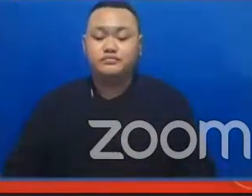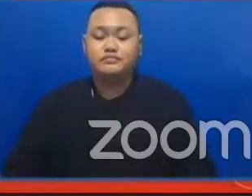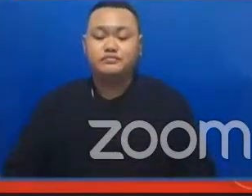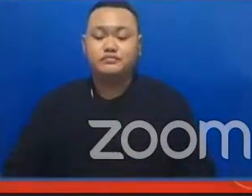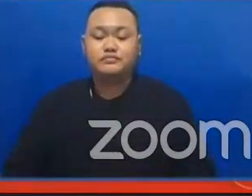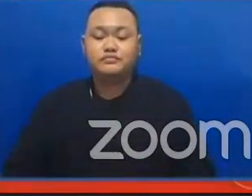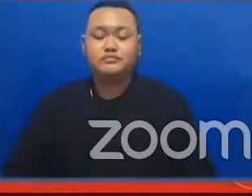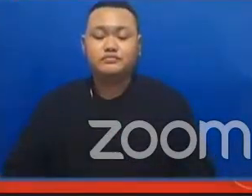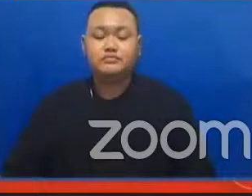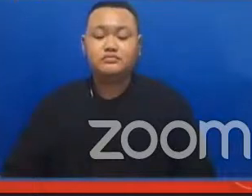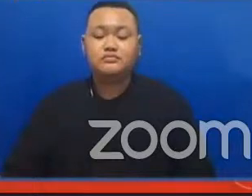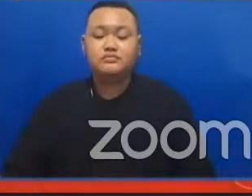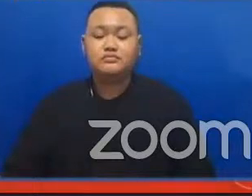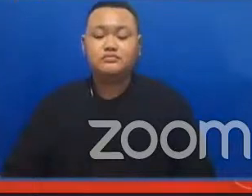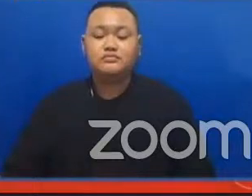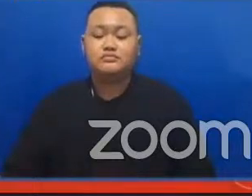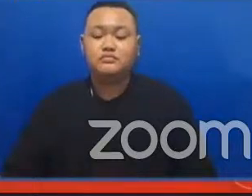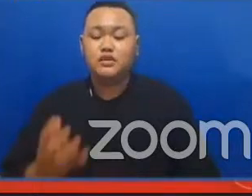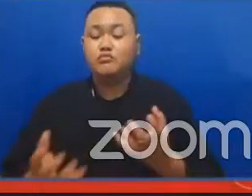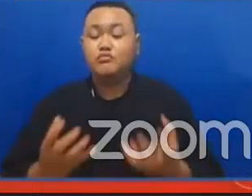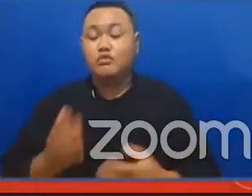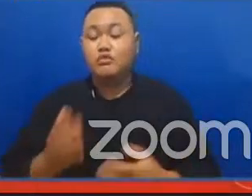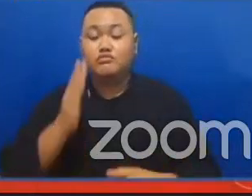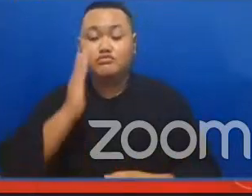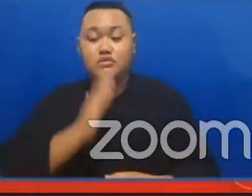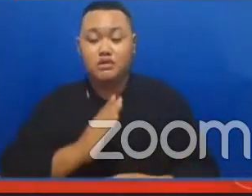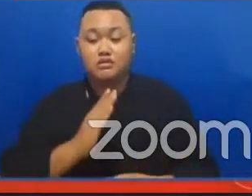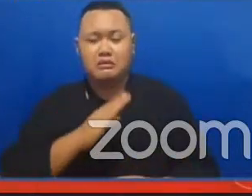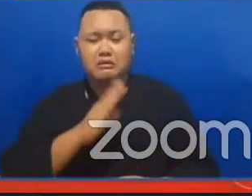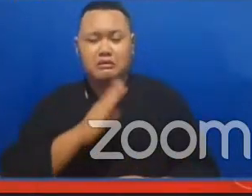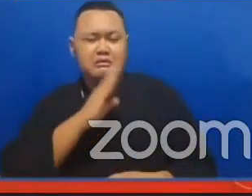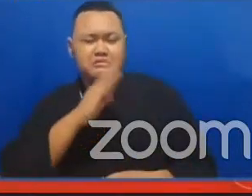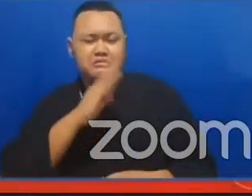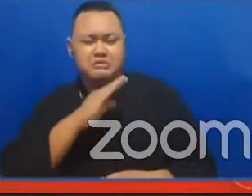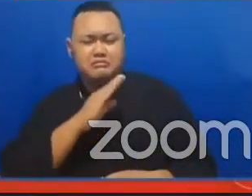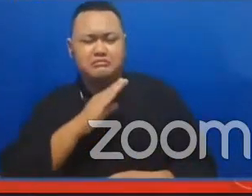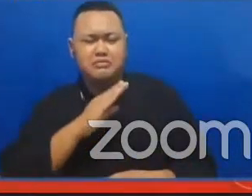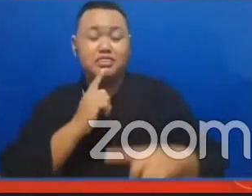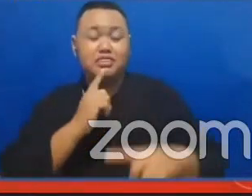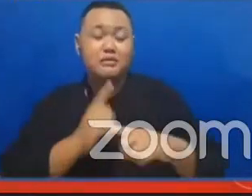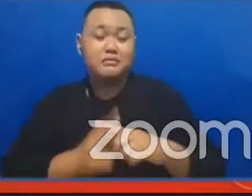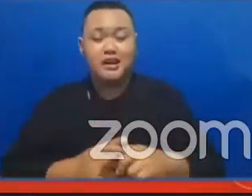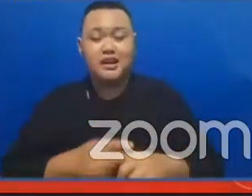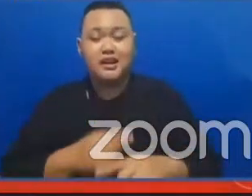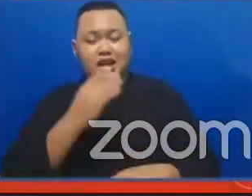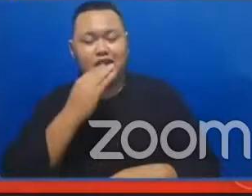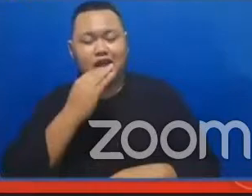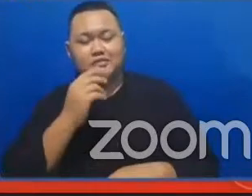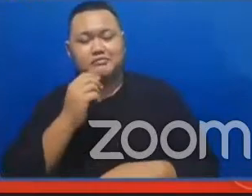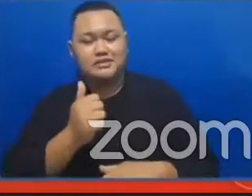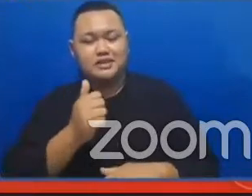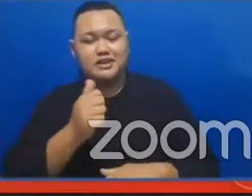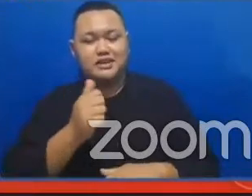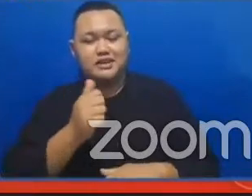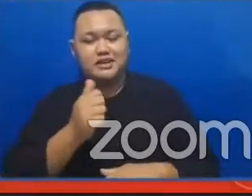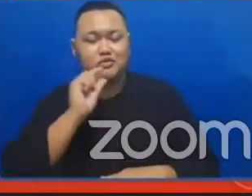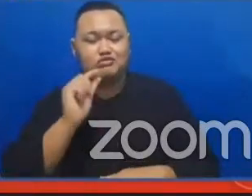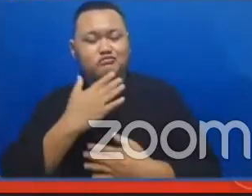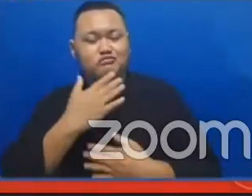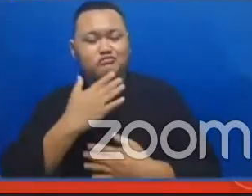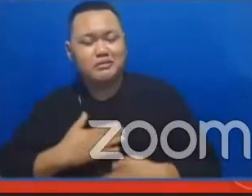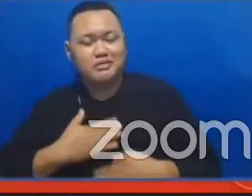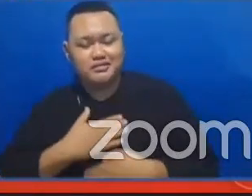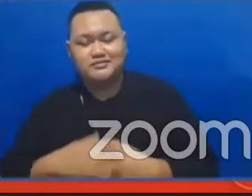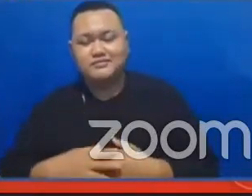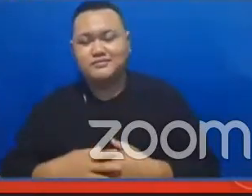Buah muda jika tidak asam, pastilah getir. Tambahkan garam, boleh dicoba untuk